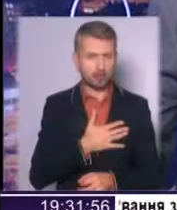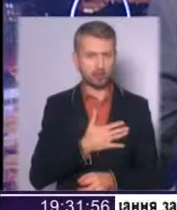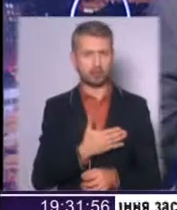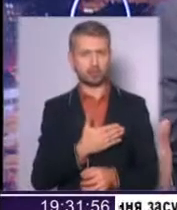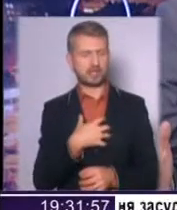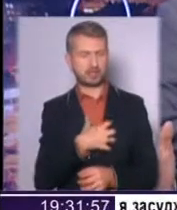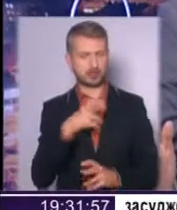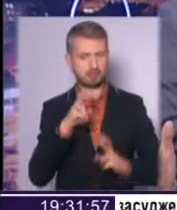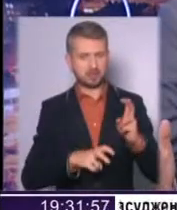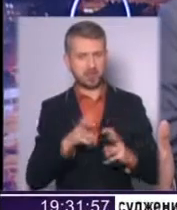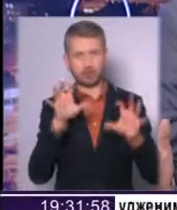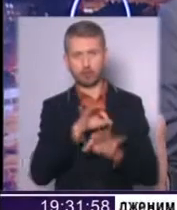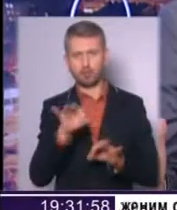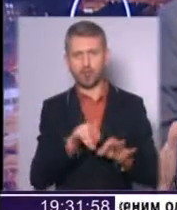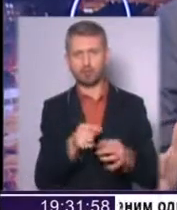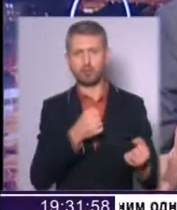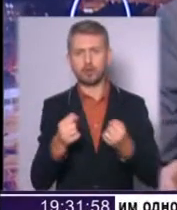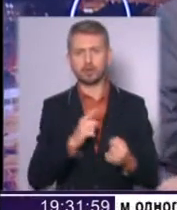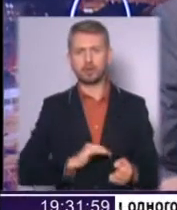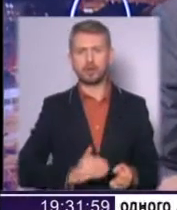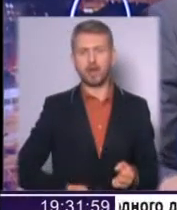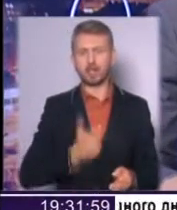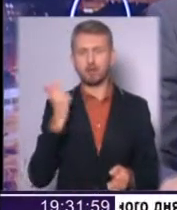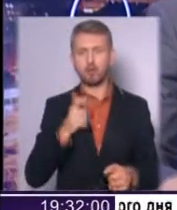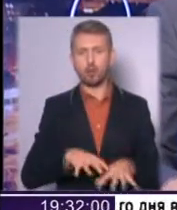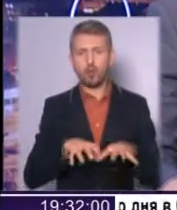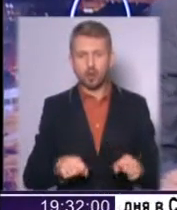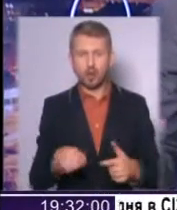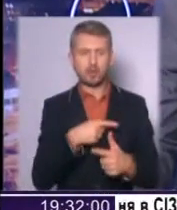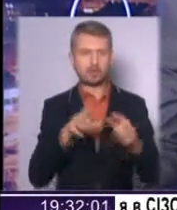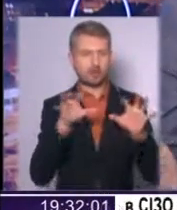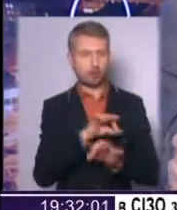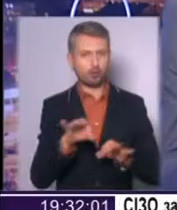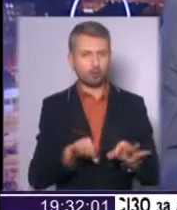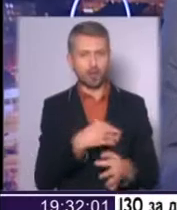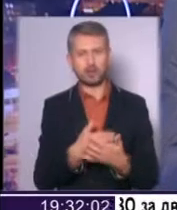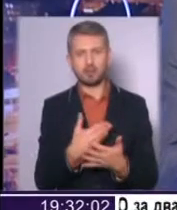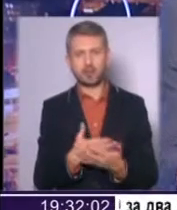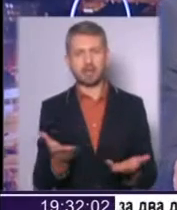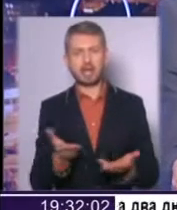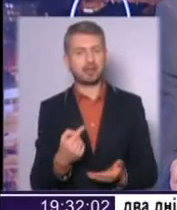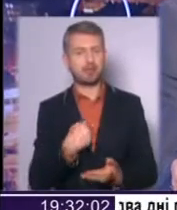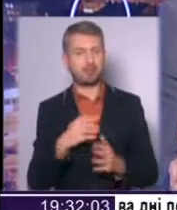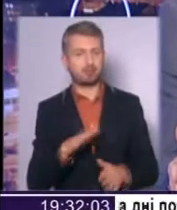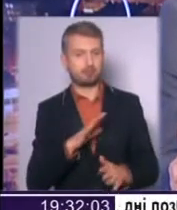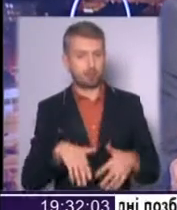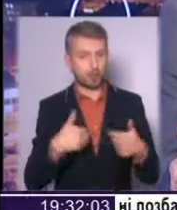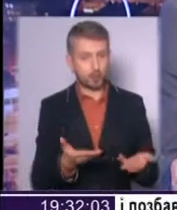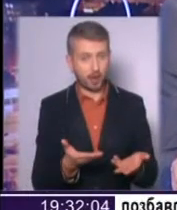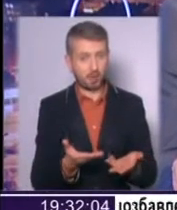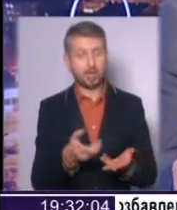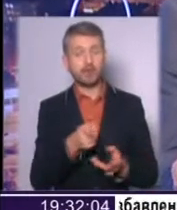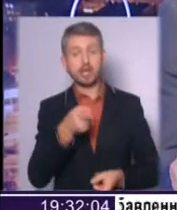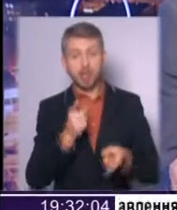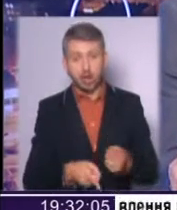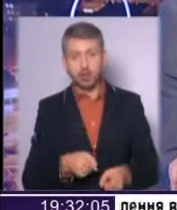То, відповідно, в таких умовах вони просто створюють додаткові шляхи, черговий раз вивозити кошти спокійно, сміло з